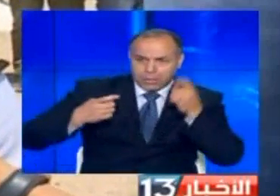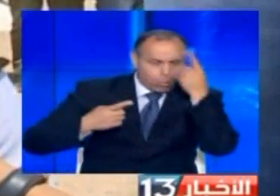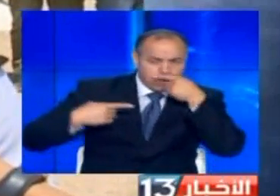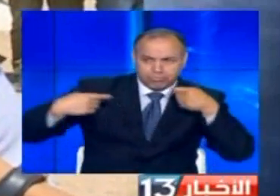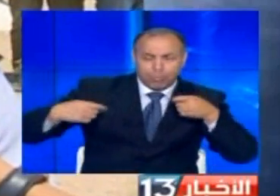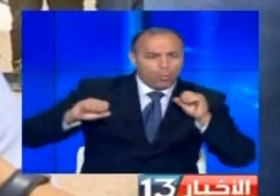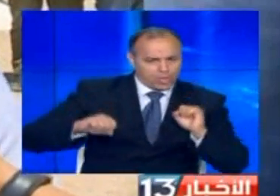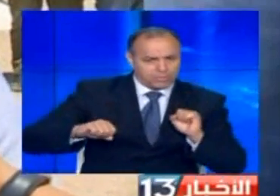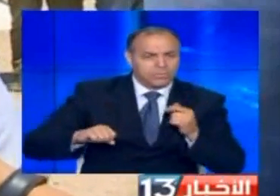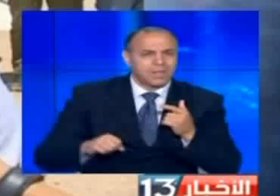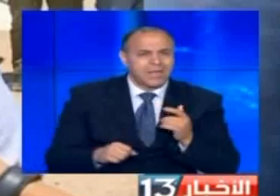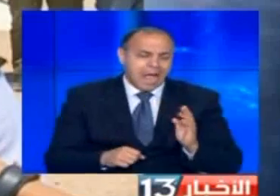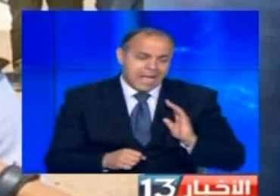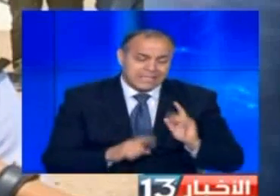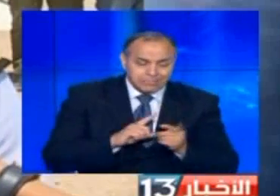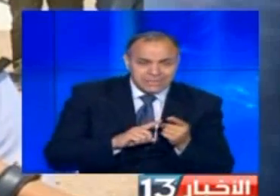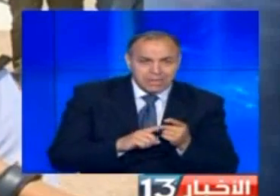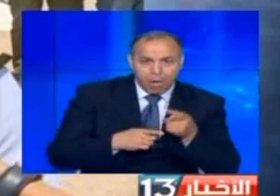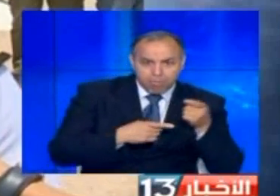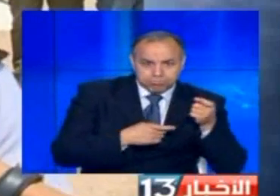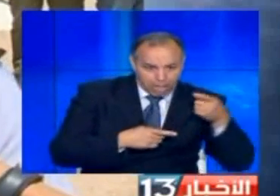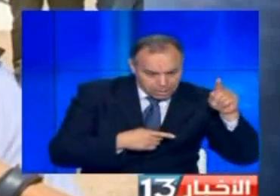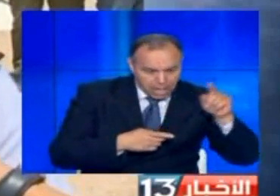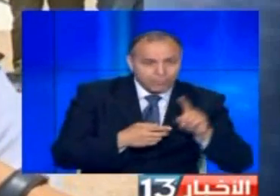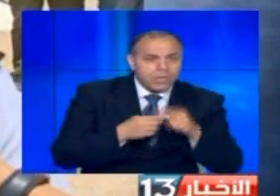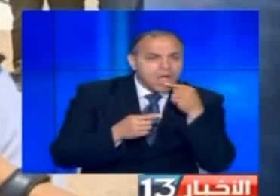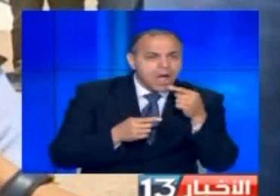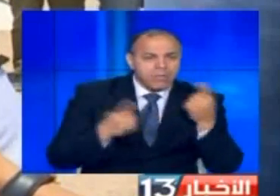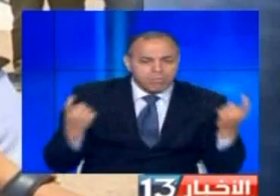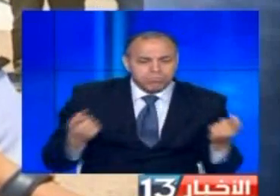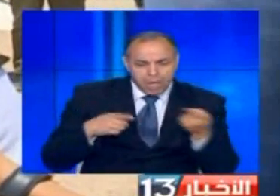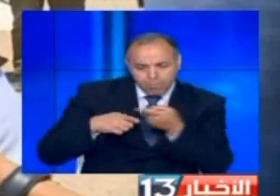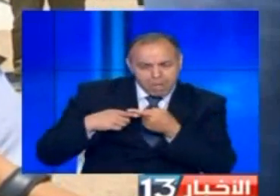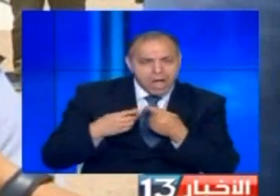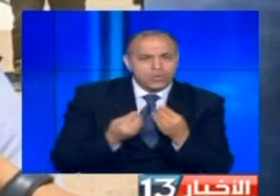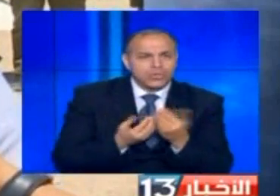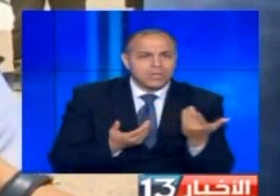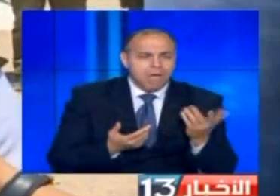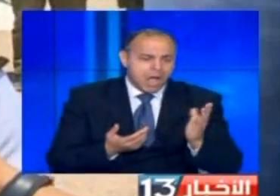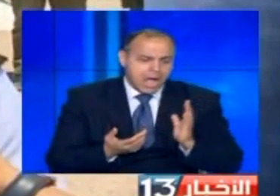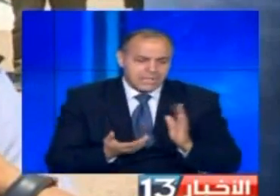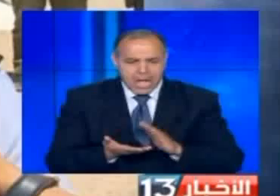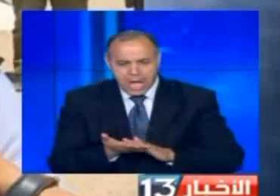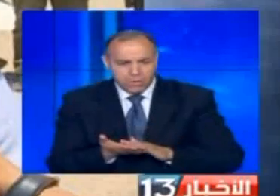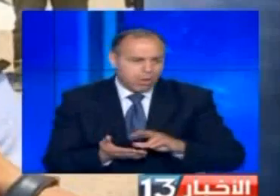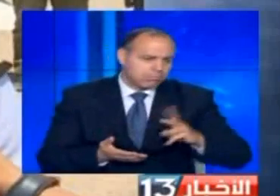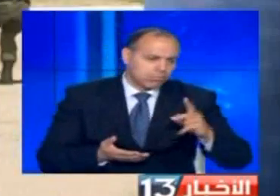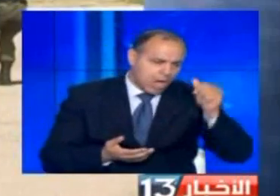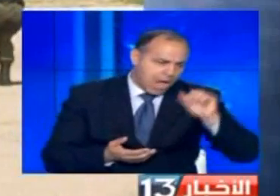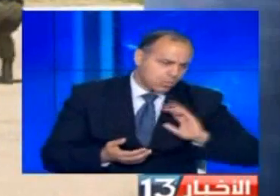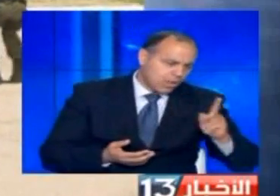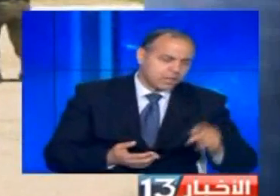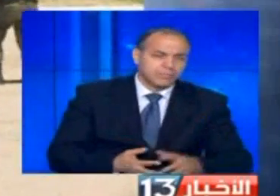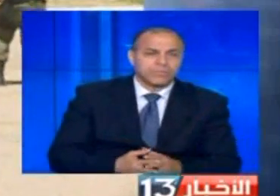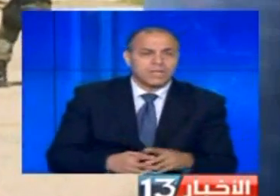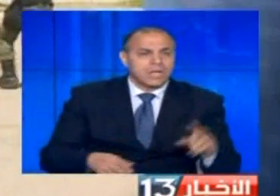لوجه القتال بالذخيره الحيه في في تمارين مشتركه كسوا مع جيش البر ولا مع جيوش اخرى